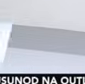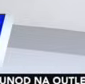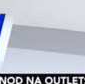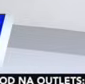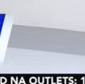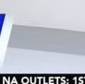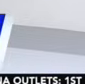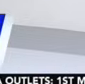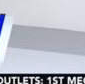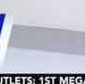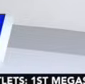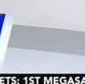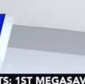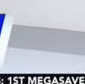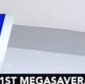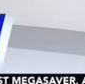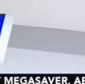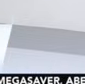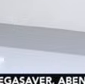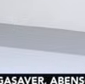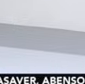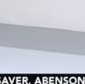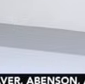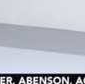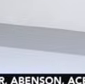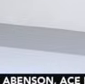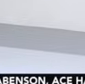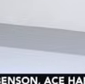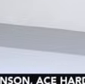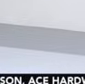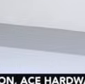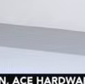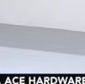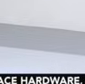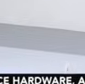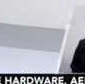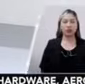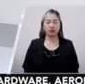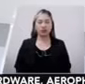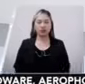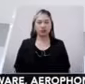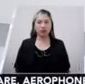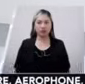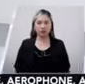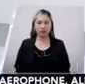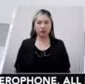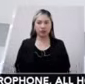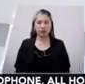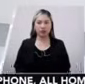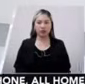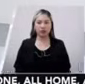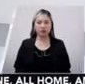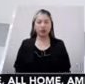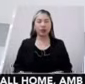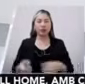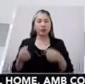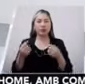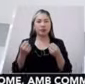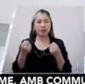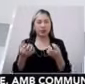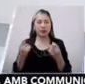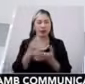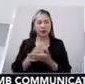Matapos ang ilang linggong nagpalipat-lipat ng bansa, naibalik na po sa Pilipinas si dismissed Bambantanlak Mayor Alice Guo kasunod ng